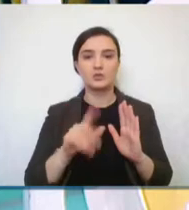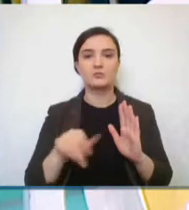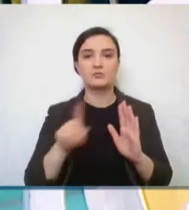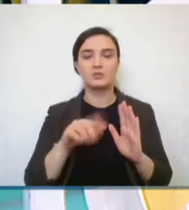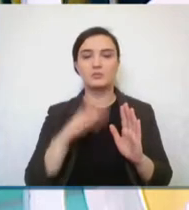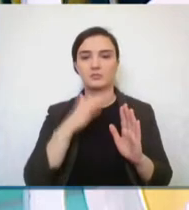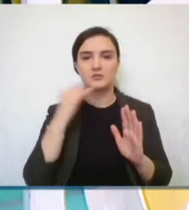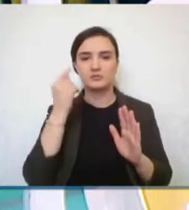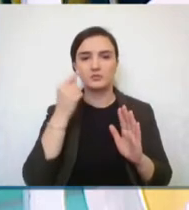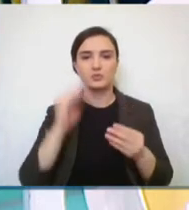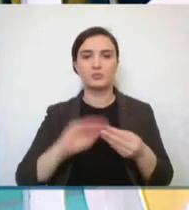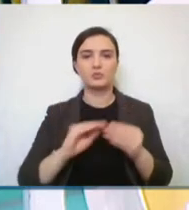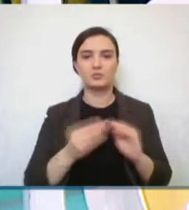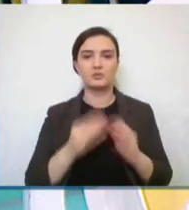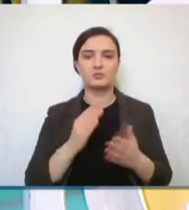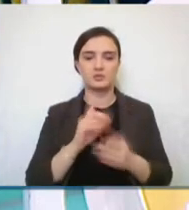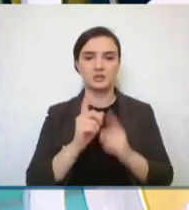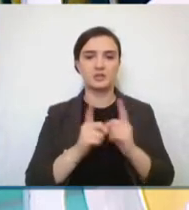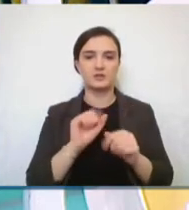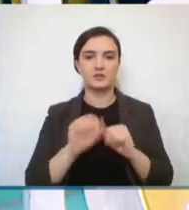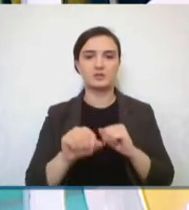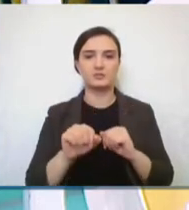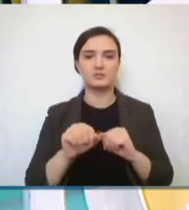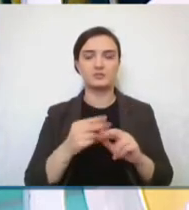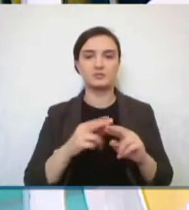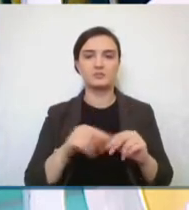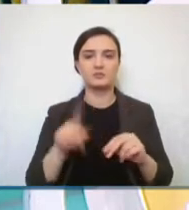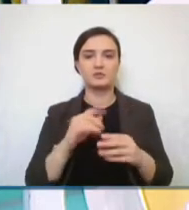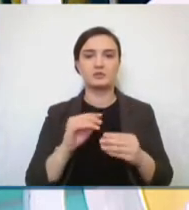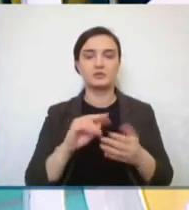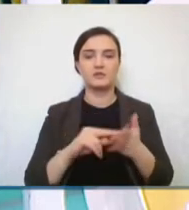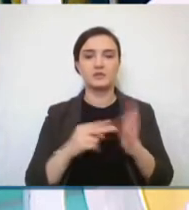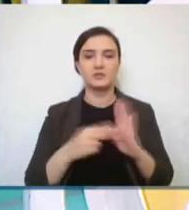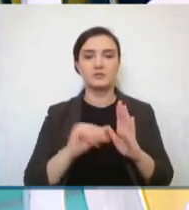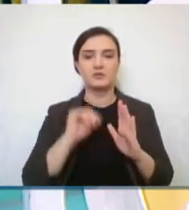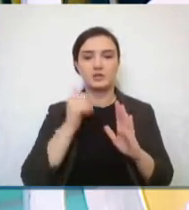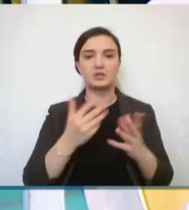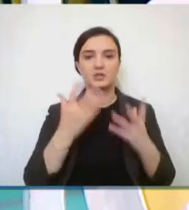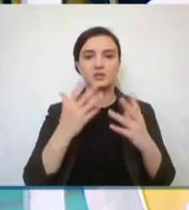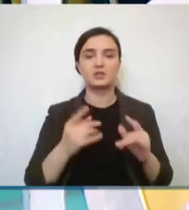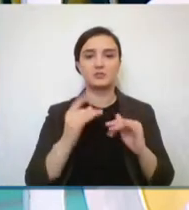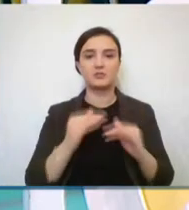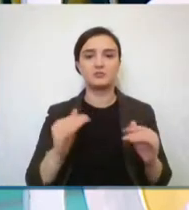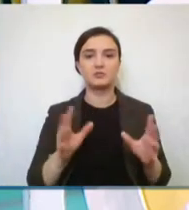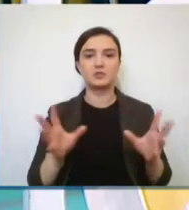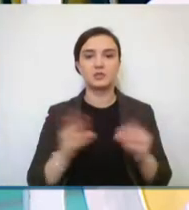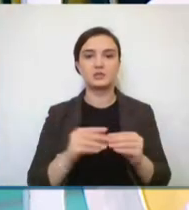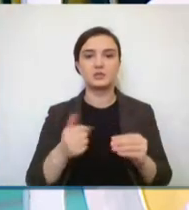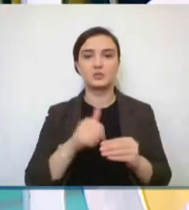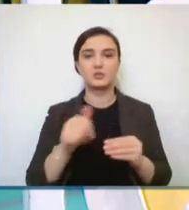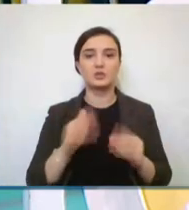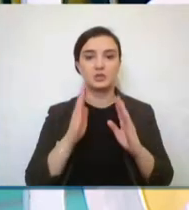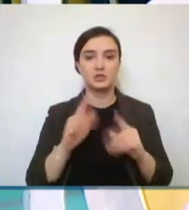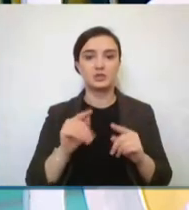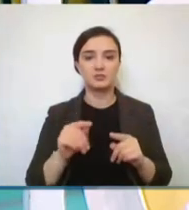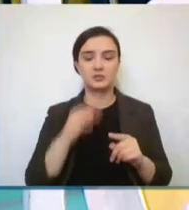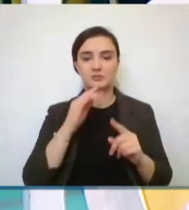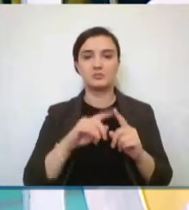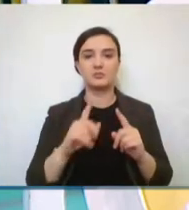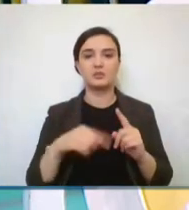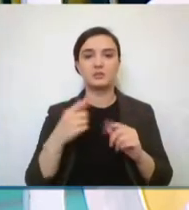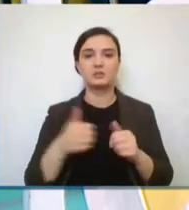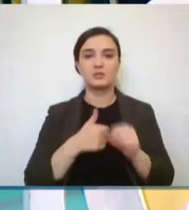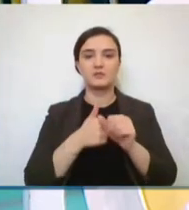პრობლემას აგვარებს. ანუ მე დავგეგმე ხვალინდელი დღე ბავშვებთან ერთად, როგორი იქნება, მერე წავყევით იმ გეგმას,